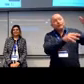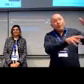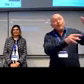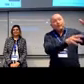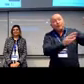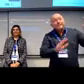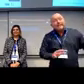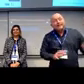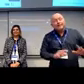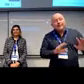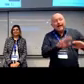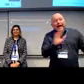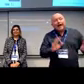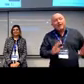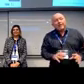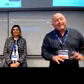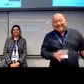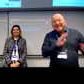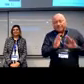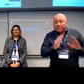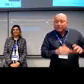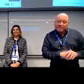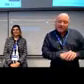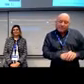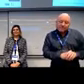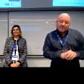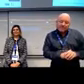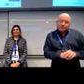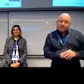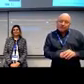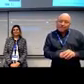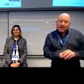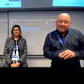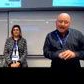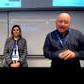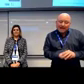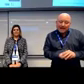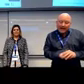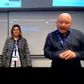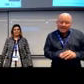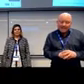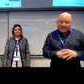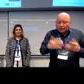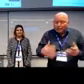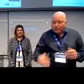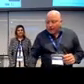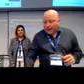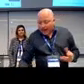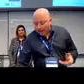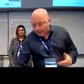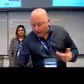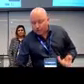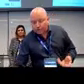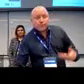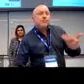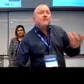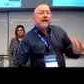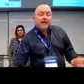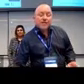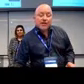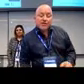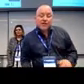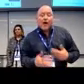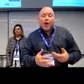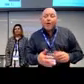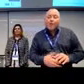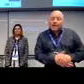avec trois cellules à compléter. C'est pas tout à fait comme ça que ça fonctionne là, dans la réalité. Donc, on veut, par notre source,